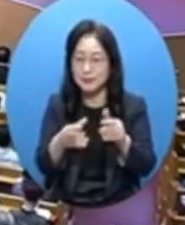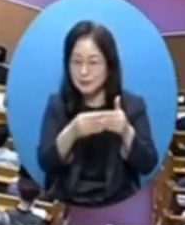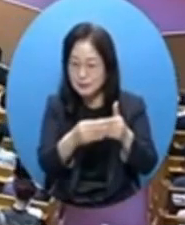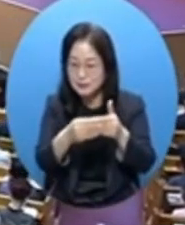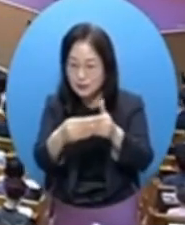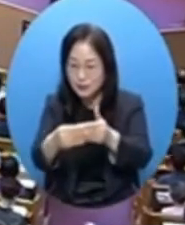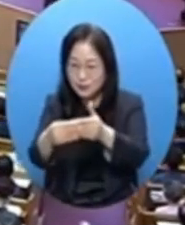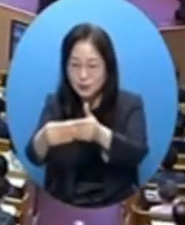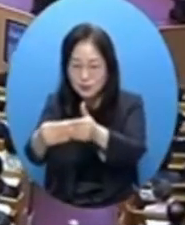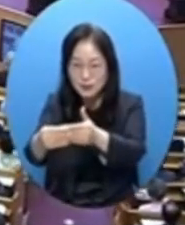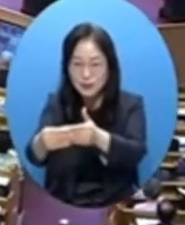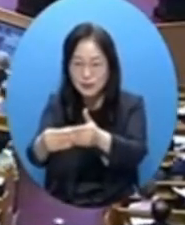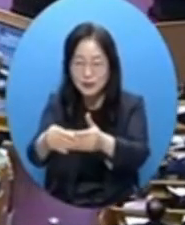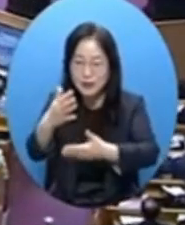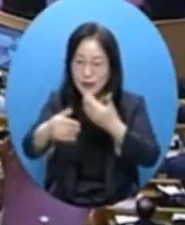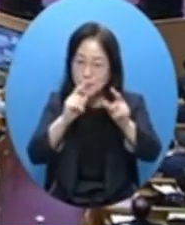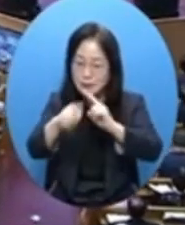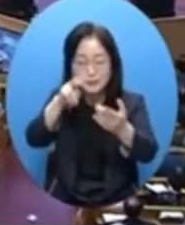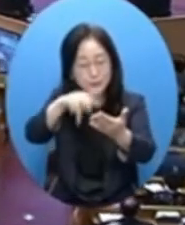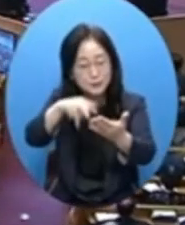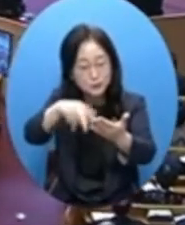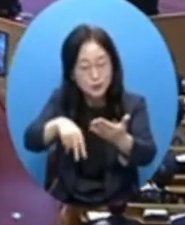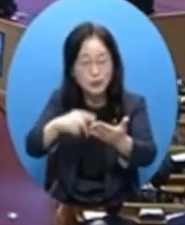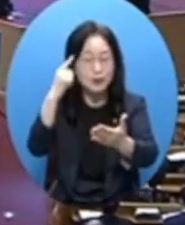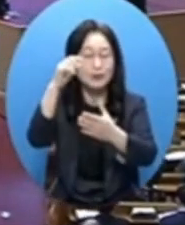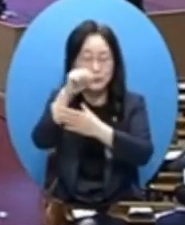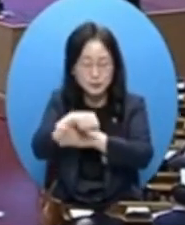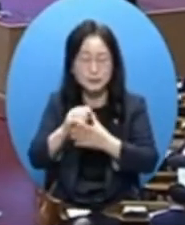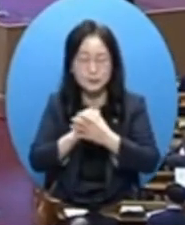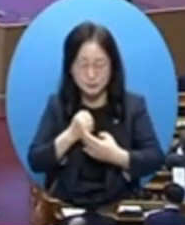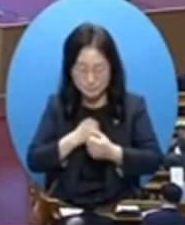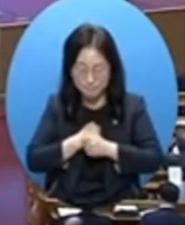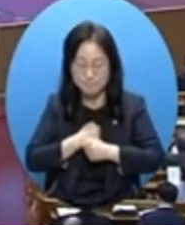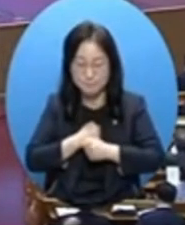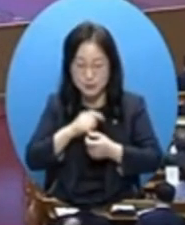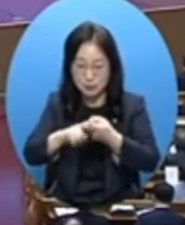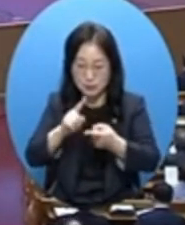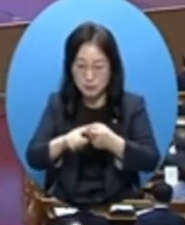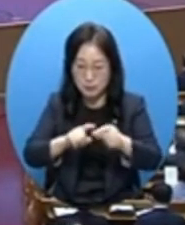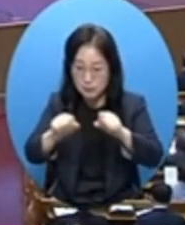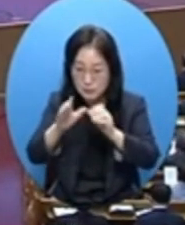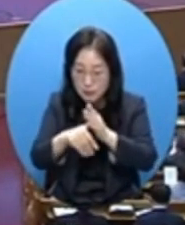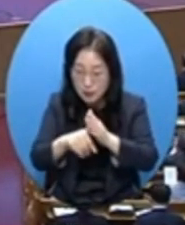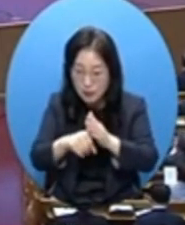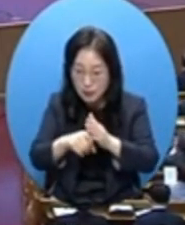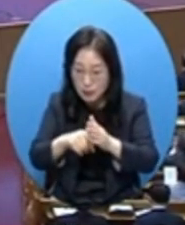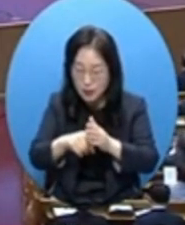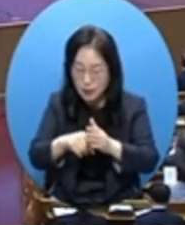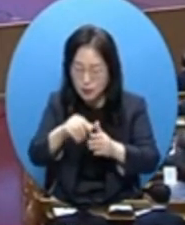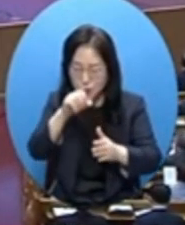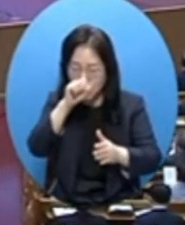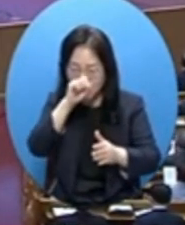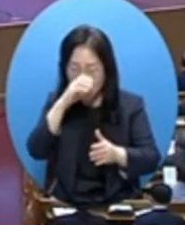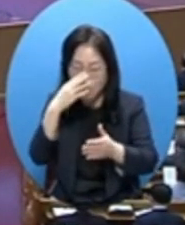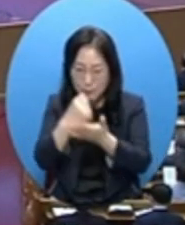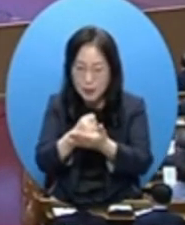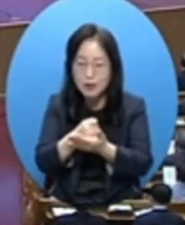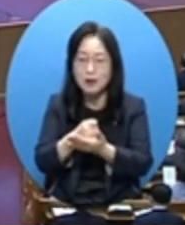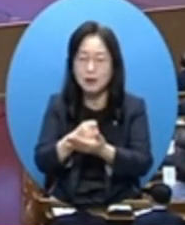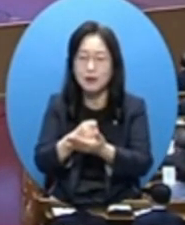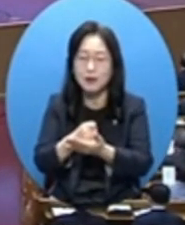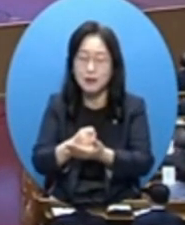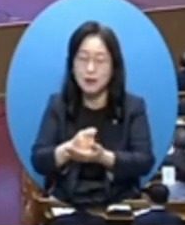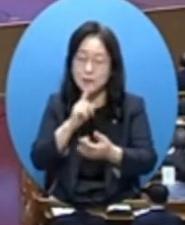인도자가 되어서 말씀을 읽고 묵상하고 지켜 행할 때 형통해 복이 우리에게 임하게 될 것입니다 말씀을 짓게 할 때